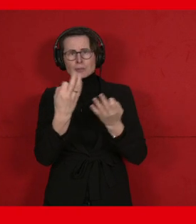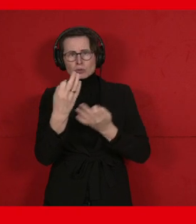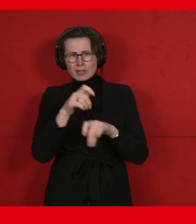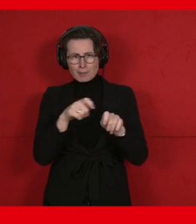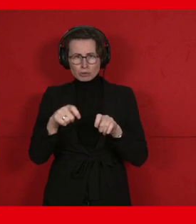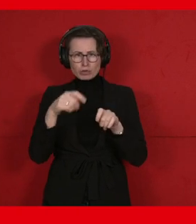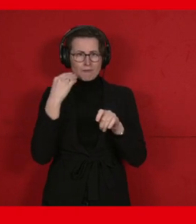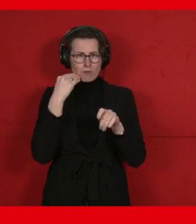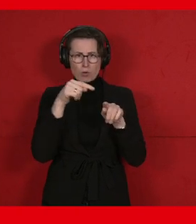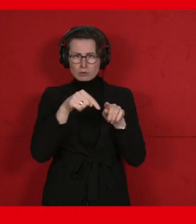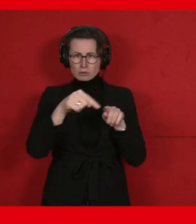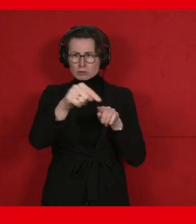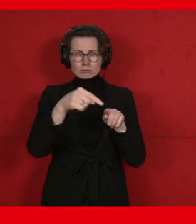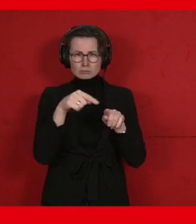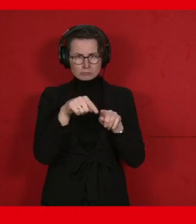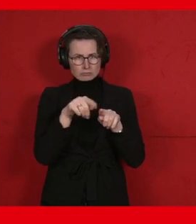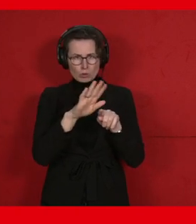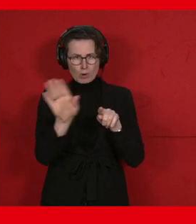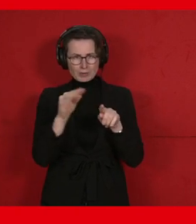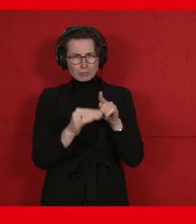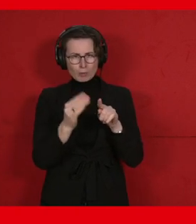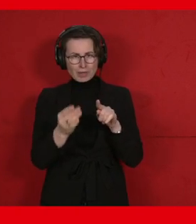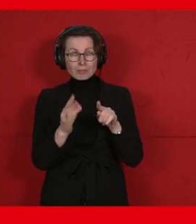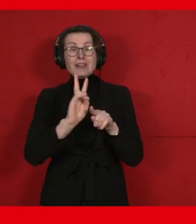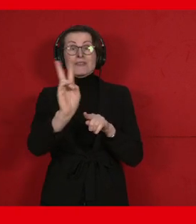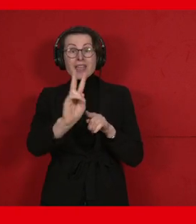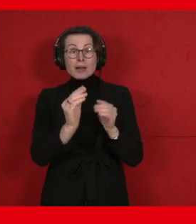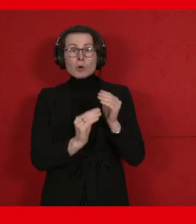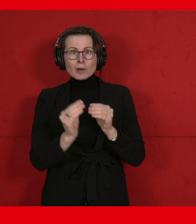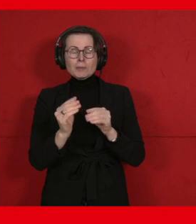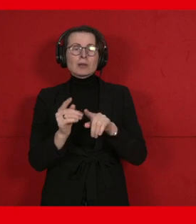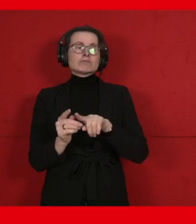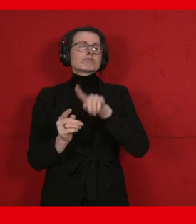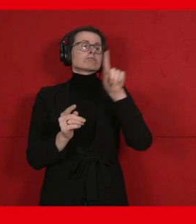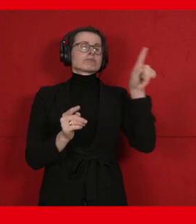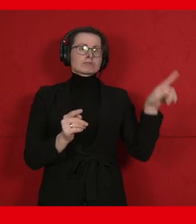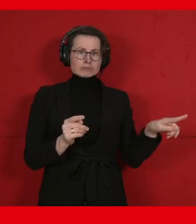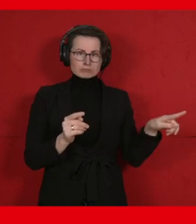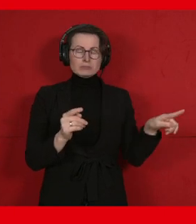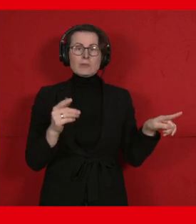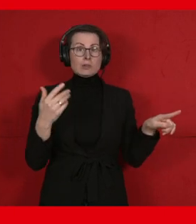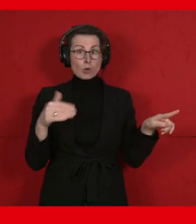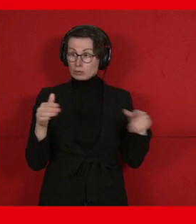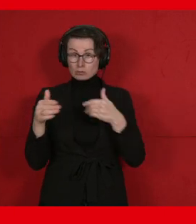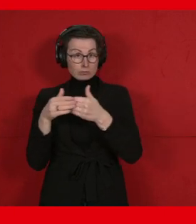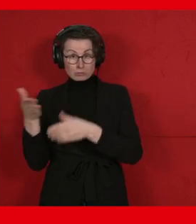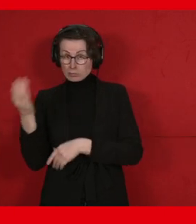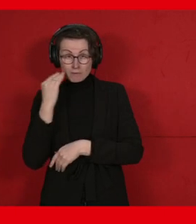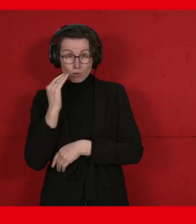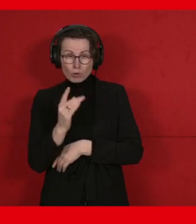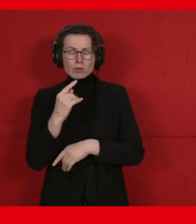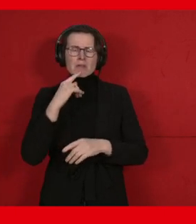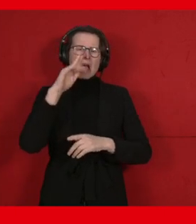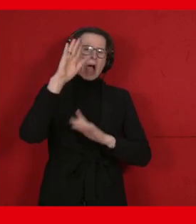solcher Anlagen wohnen, überhaupt kein Problem damit haben. Die Probleme machen eher diejenigen, die noch nicht in der Nähe wohnen und da